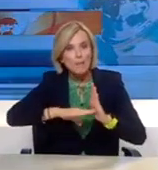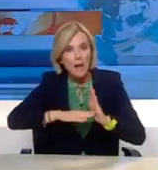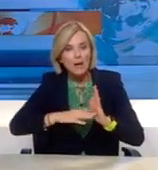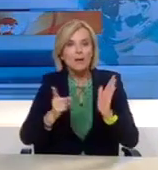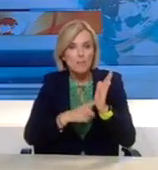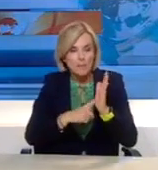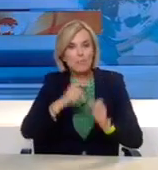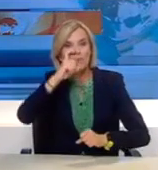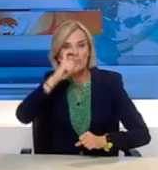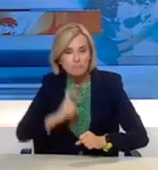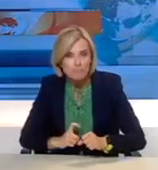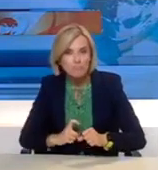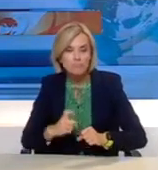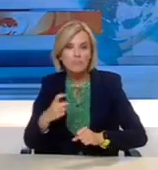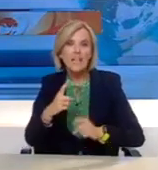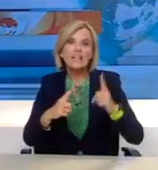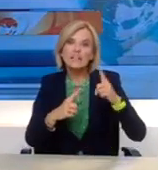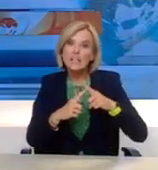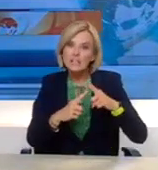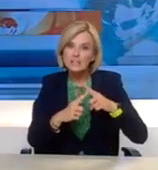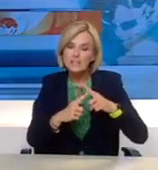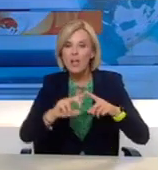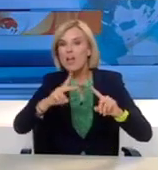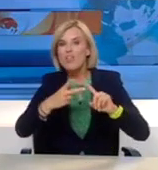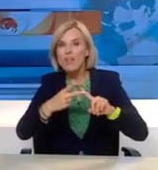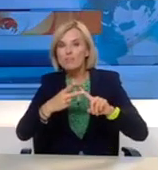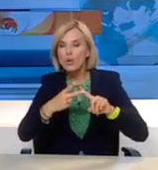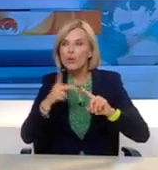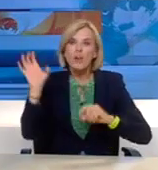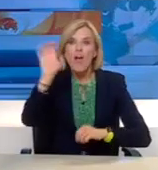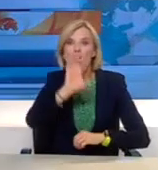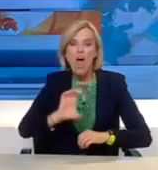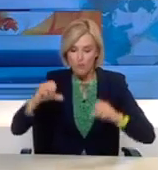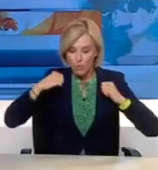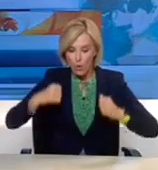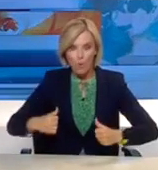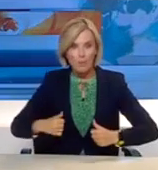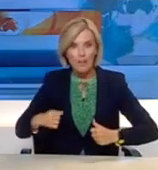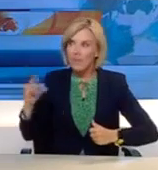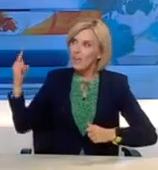δεν υπονομεύει την προσπάθεια μη διασποράς του ιού που με θυσίες διασφάλισε ως τώρα ο λαός?